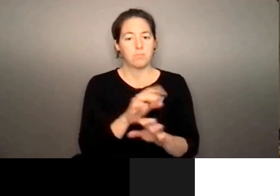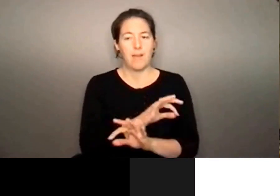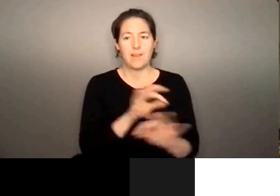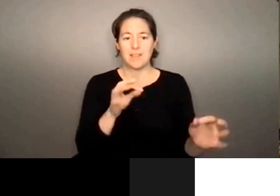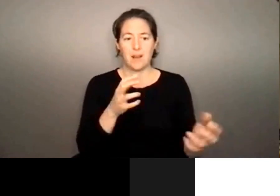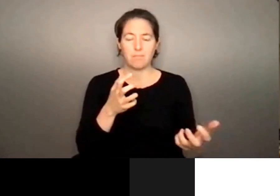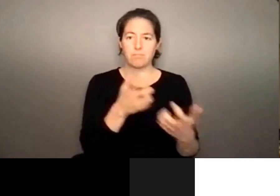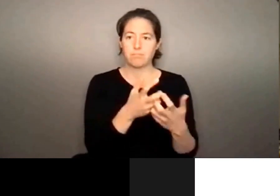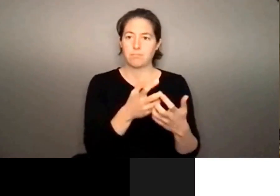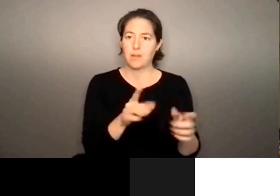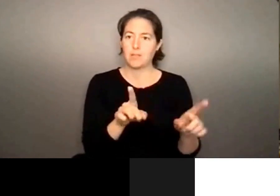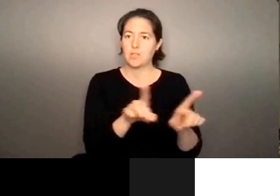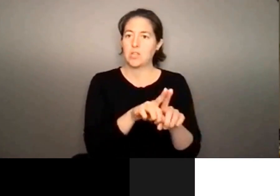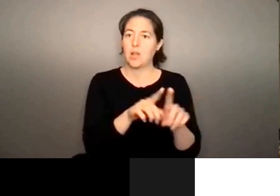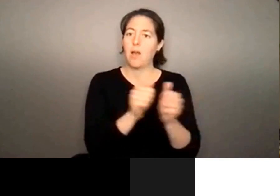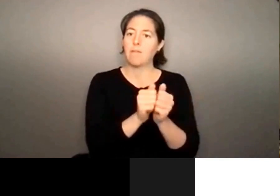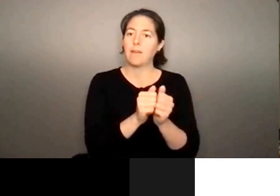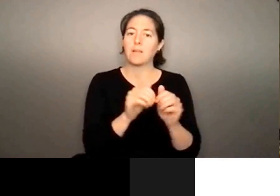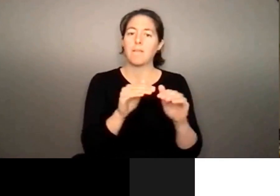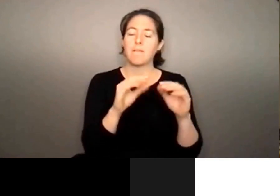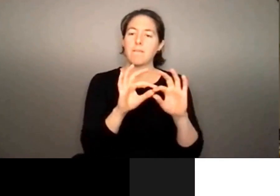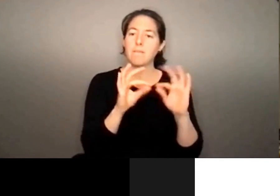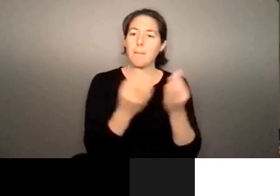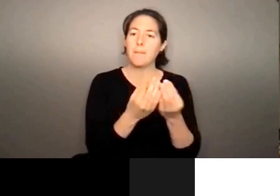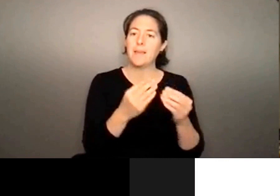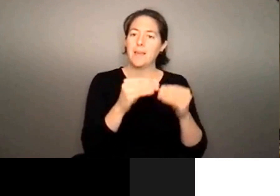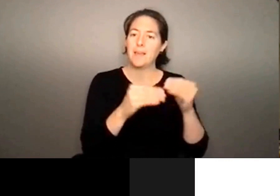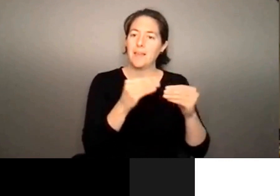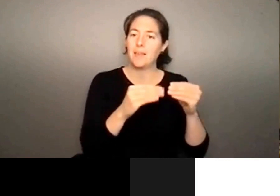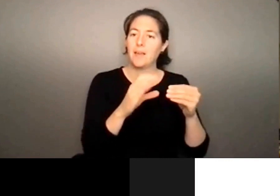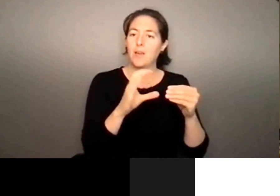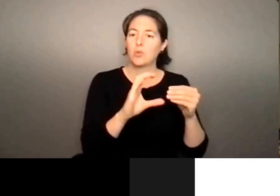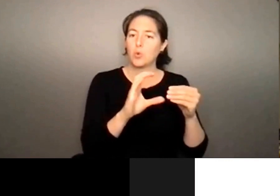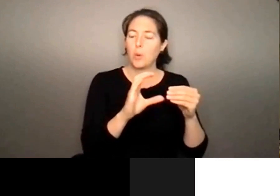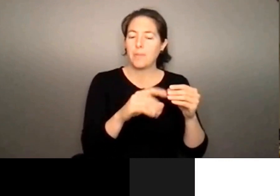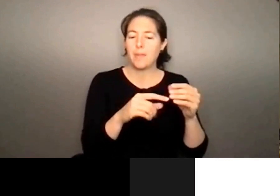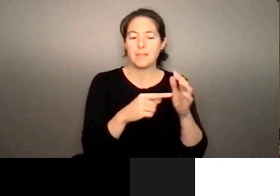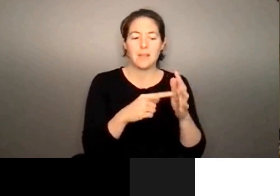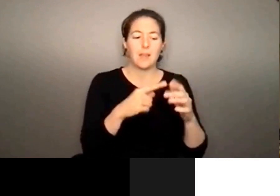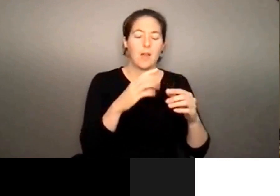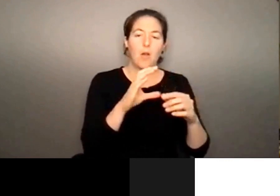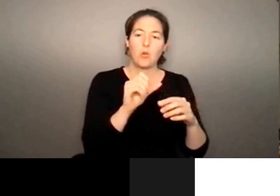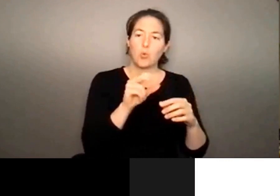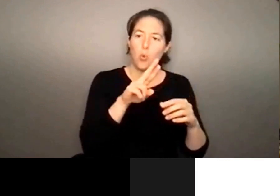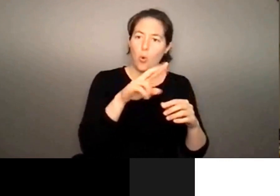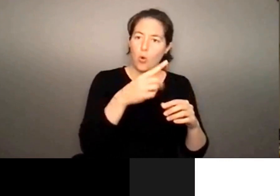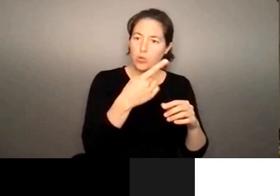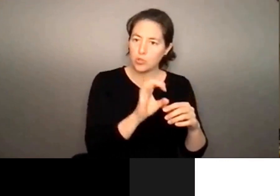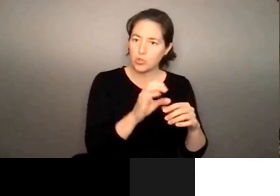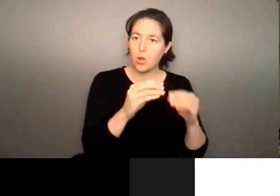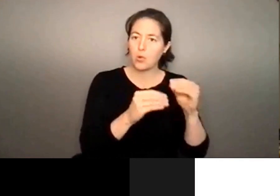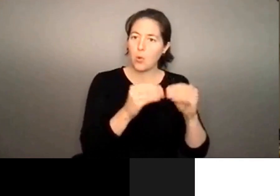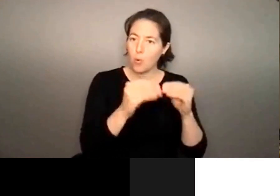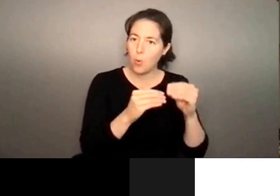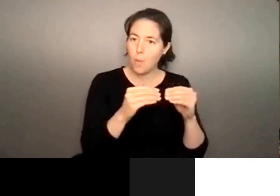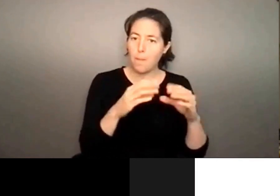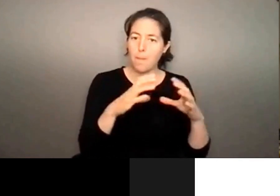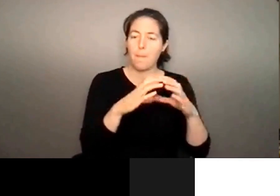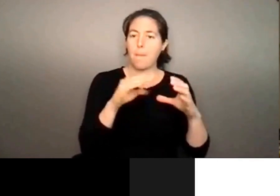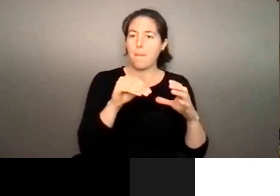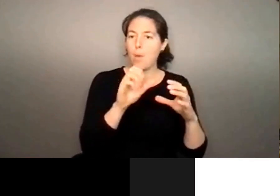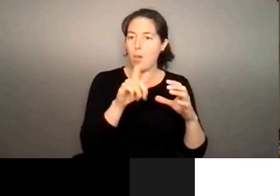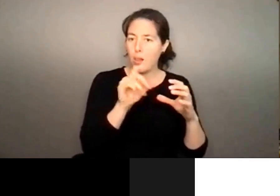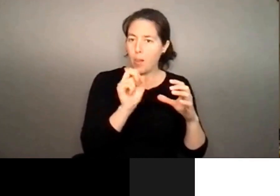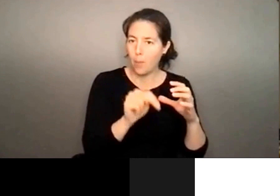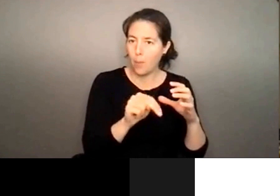tous les cucurbitacées. Donc, les courges, les concombres, les melons, les zucchinis.